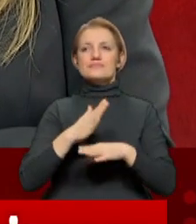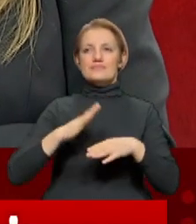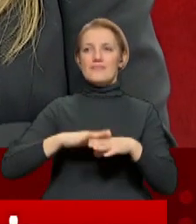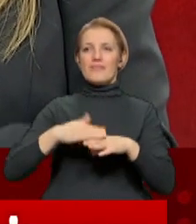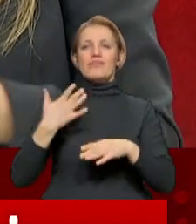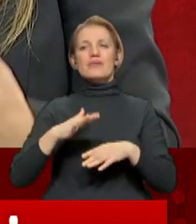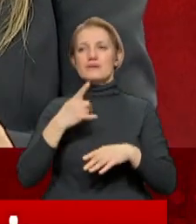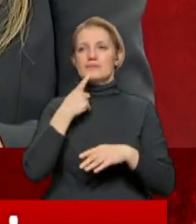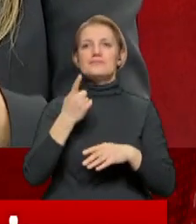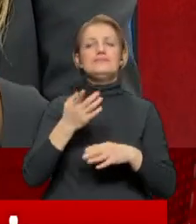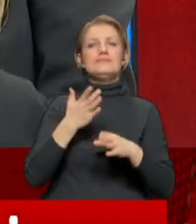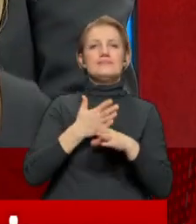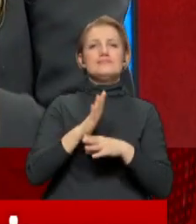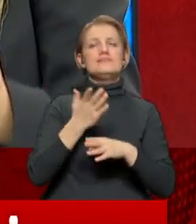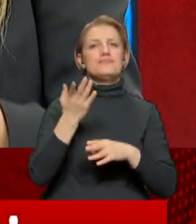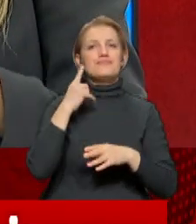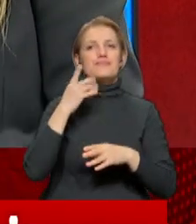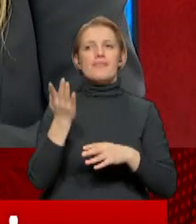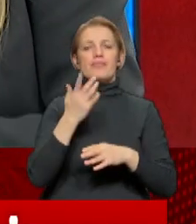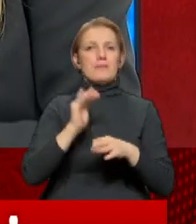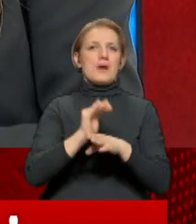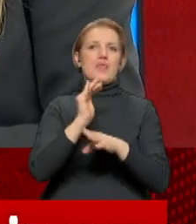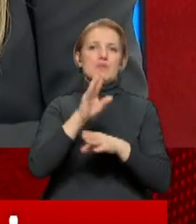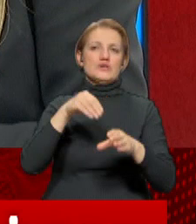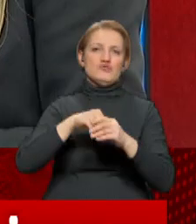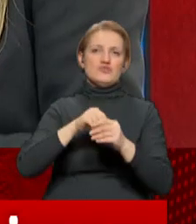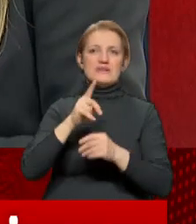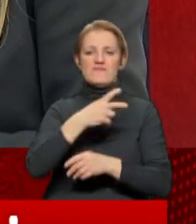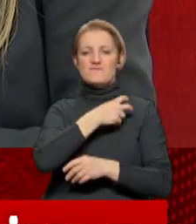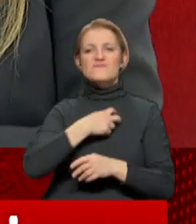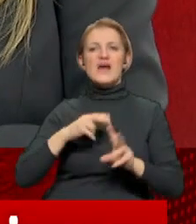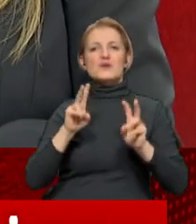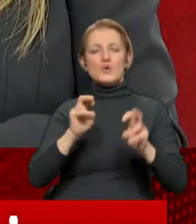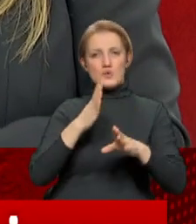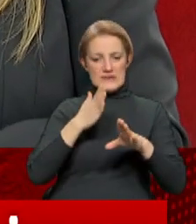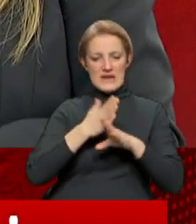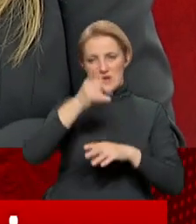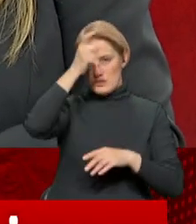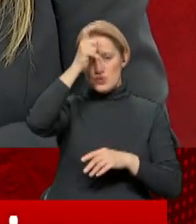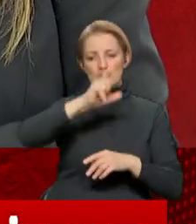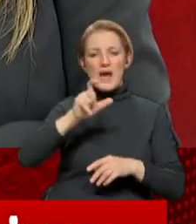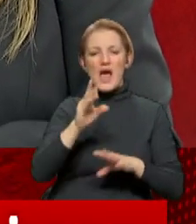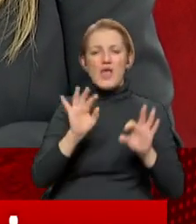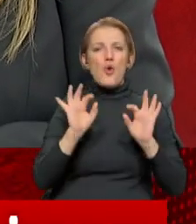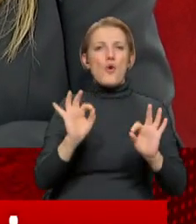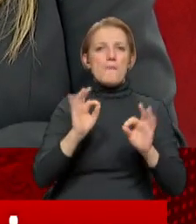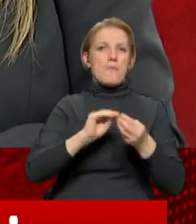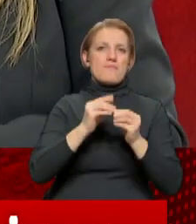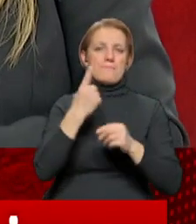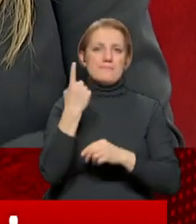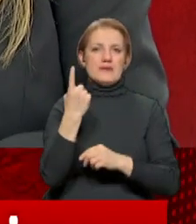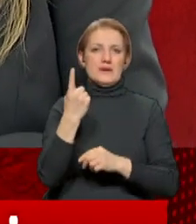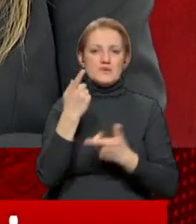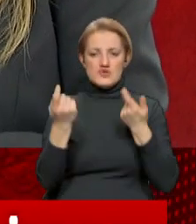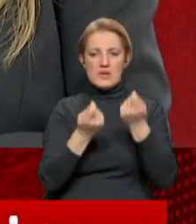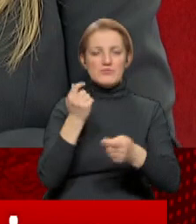yakıyor demişsiniz, yani gerçekler zaten hepimizin hayatının içinde. Şimdi vergi konusu gerçekten Türkiye'de en önemli sorunlarımızdan bir tanesi